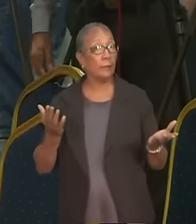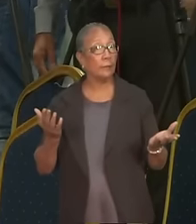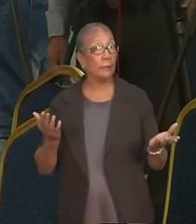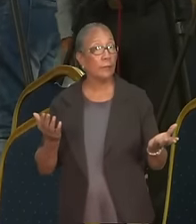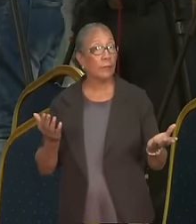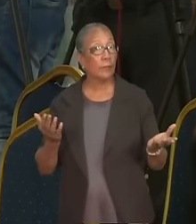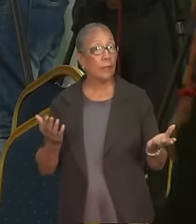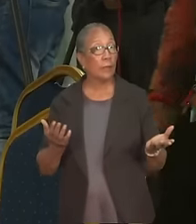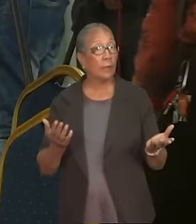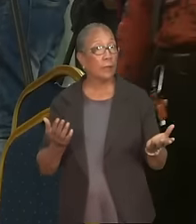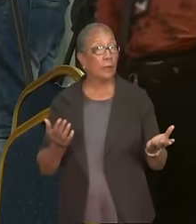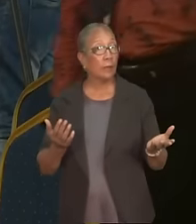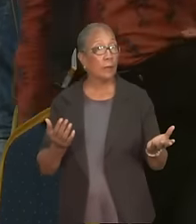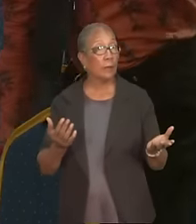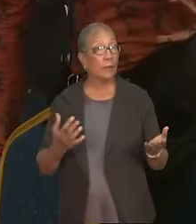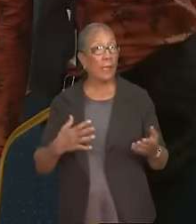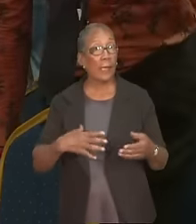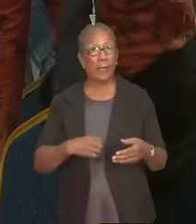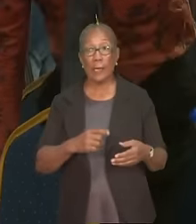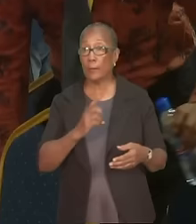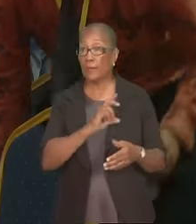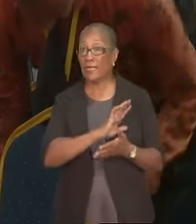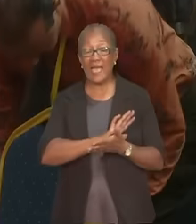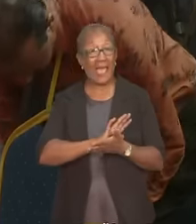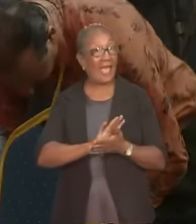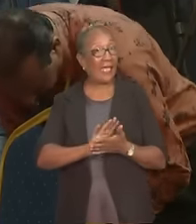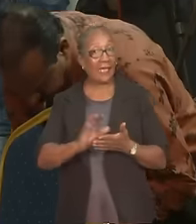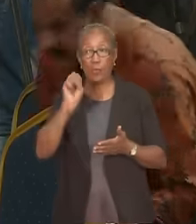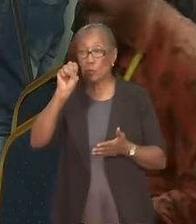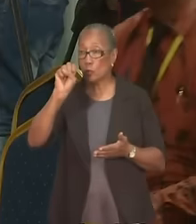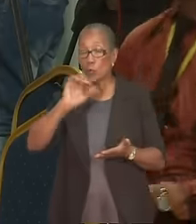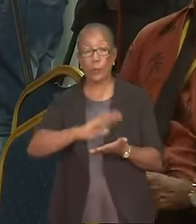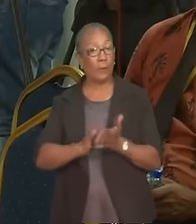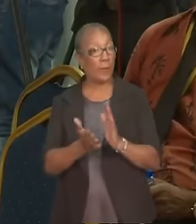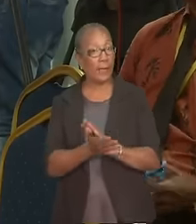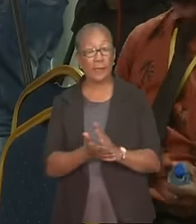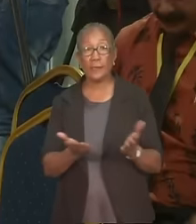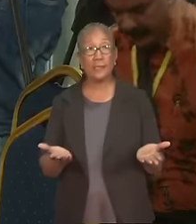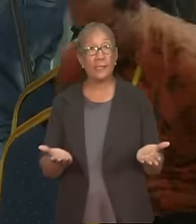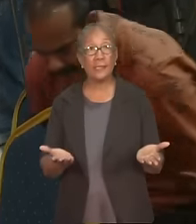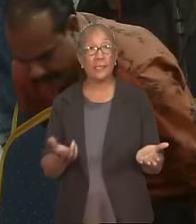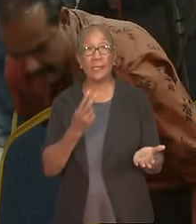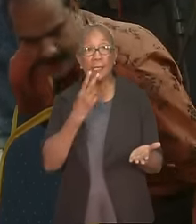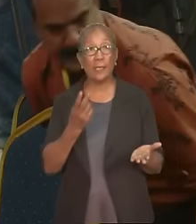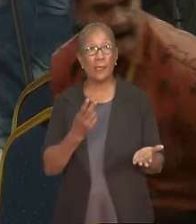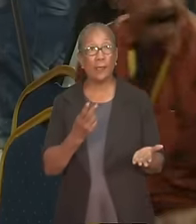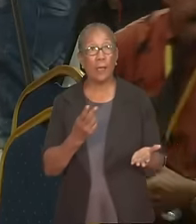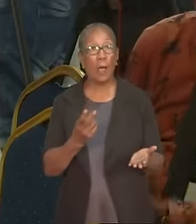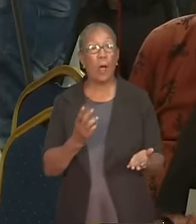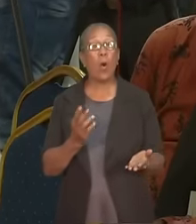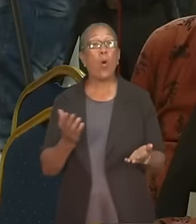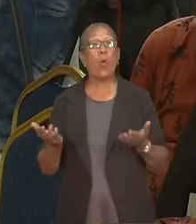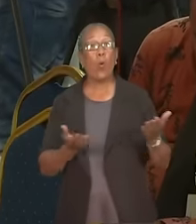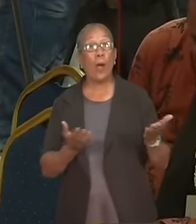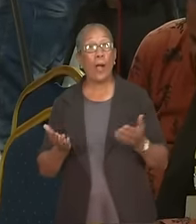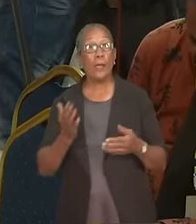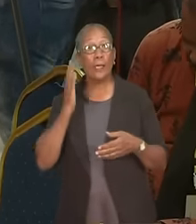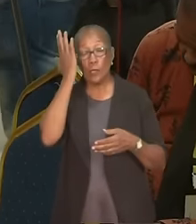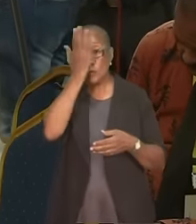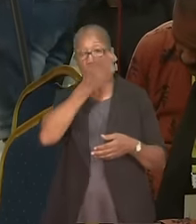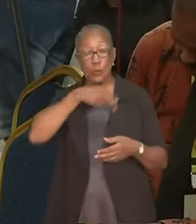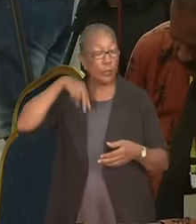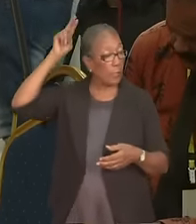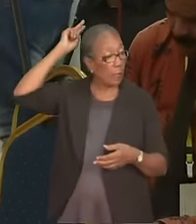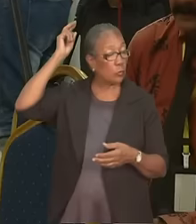de laatste tijd heb ik geen enkel supermarkt gezien waar er Surinamers, ook in de armste wijken